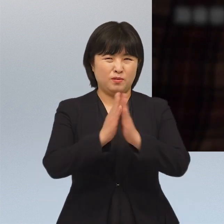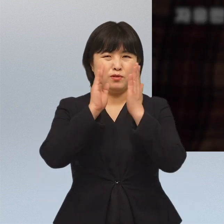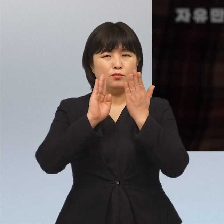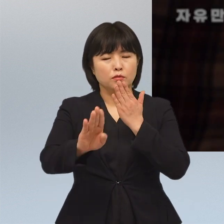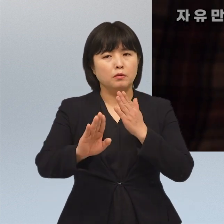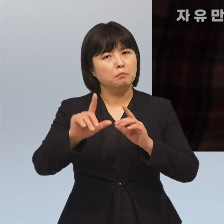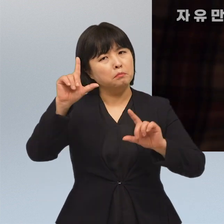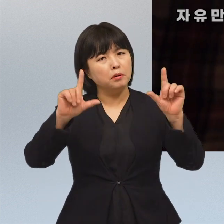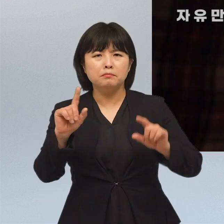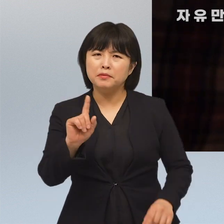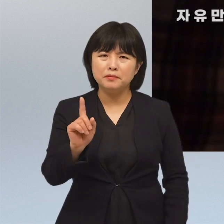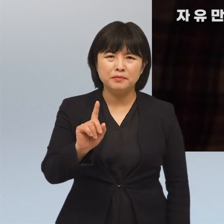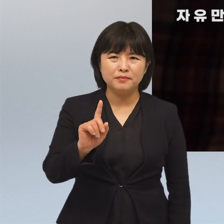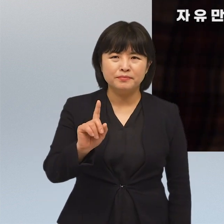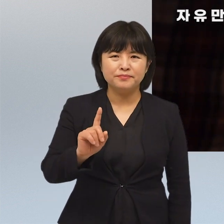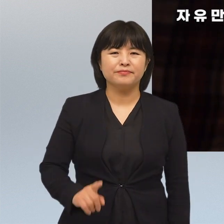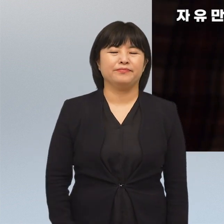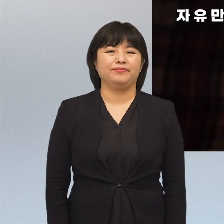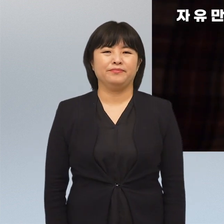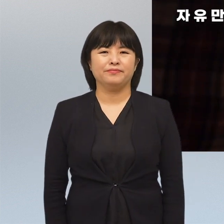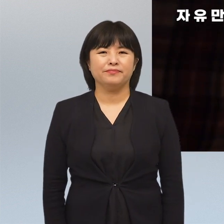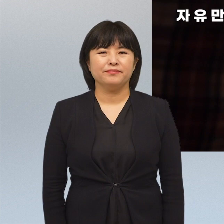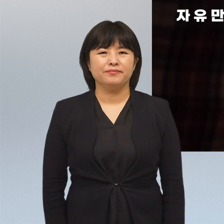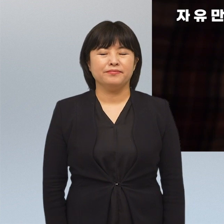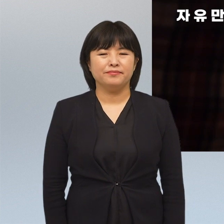(1940년대) 광복 이후의 모습은 어떨까?